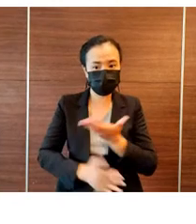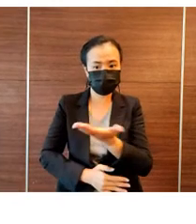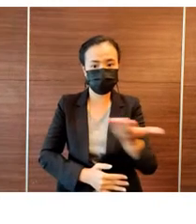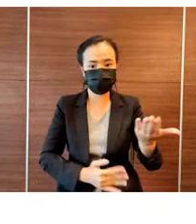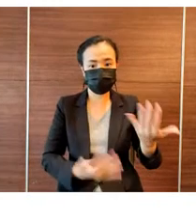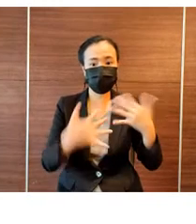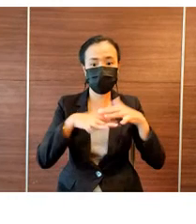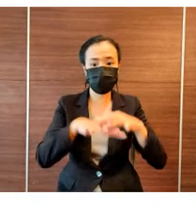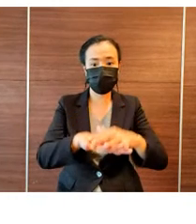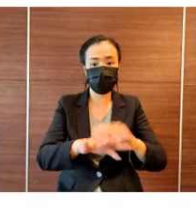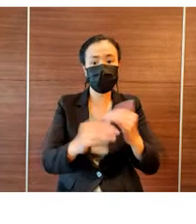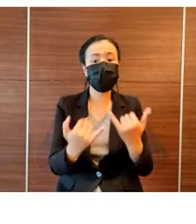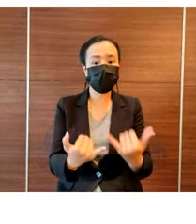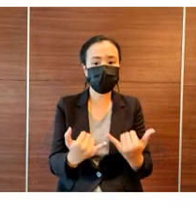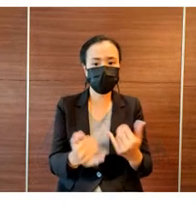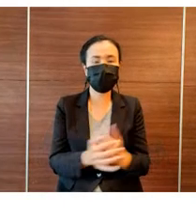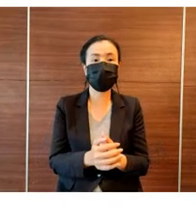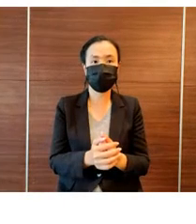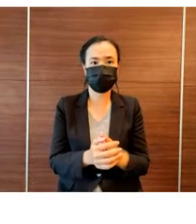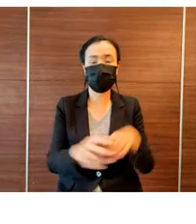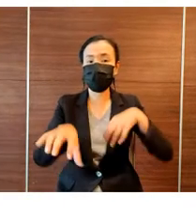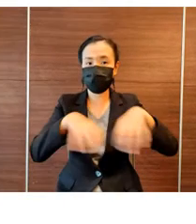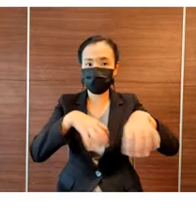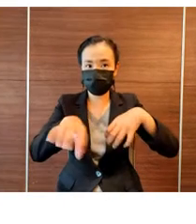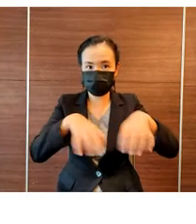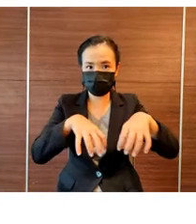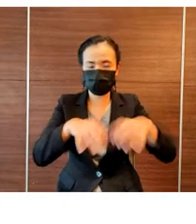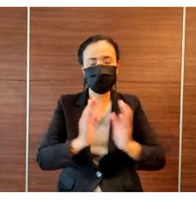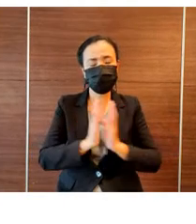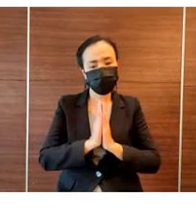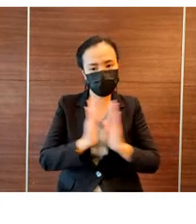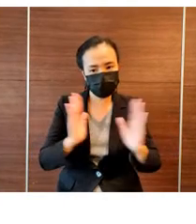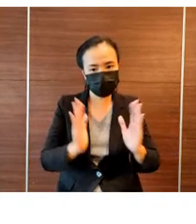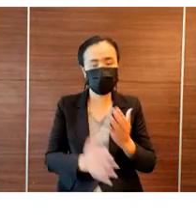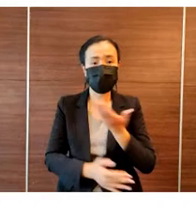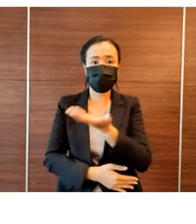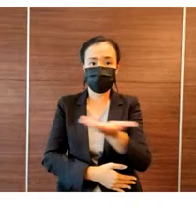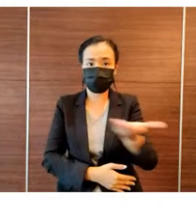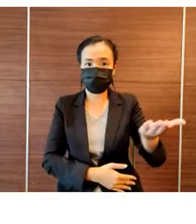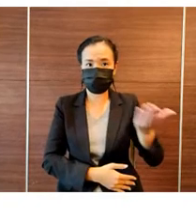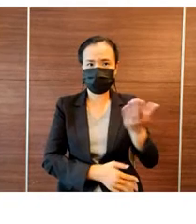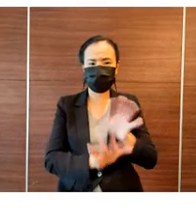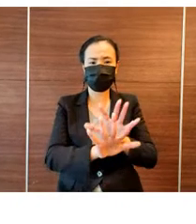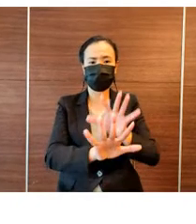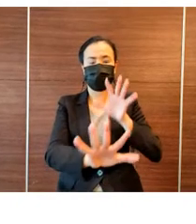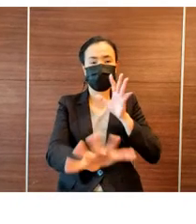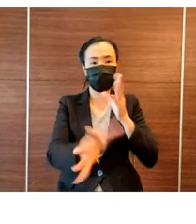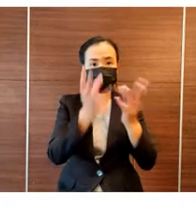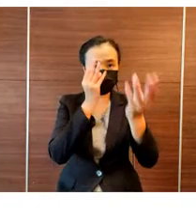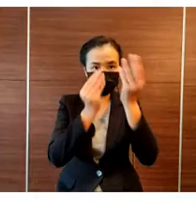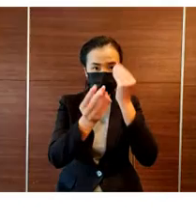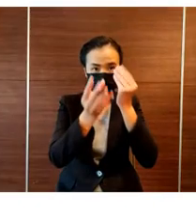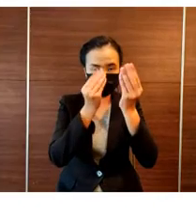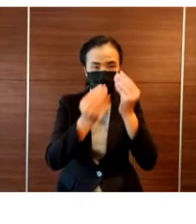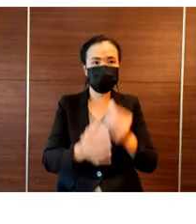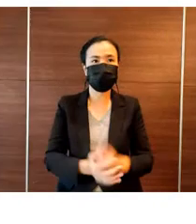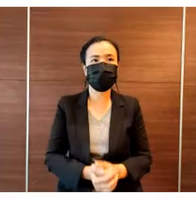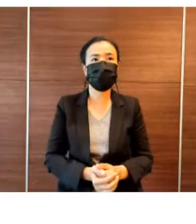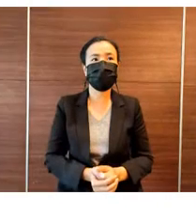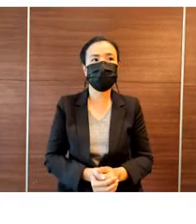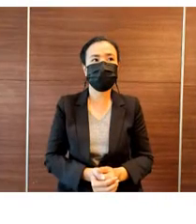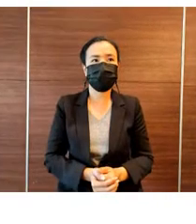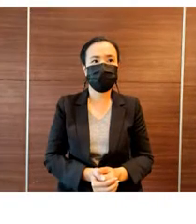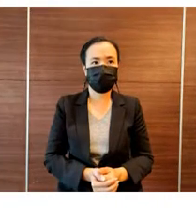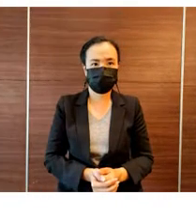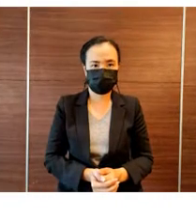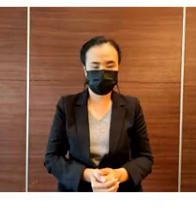ในวันนี้นะฮะแล้วก็แอปคอมที่จัดงานแล้วก็จริงๆแล้วพี่ๆทุกคนที่มานั่งฟังอยู่เนี่ยที่เป็นส่ว